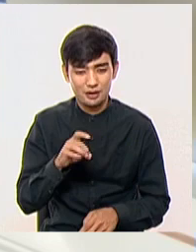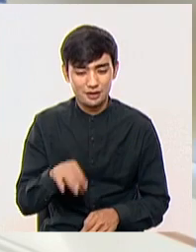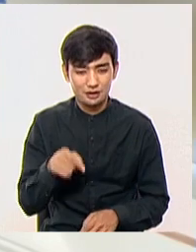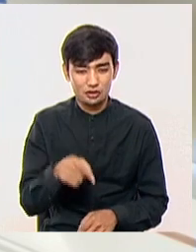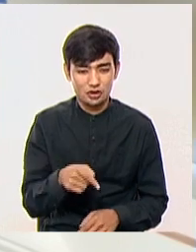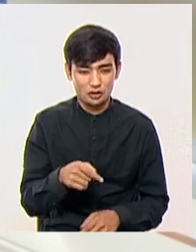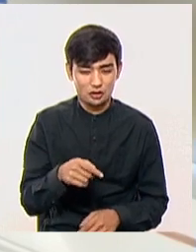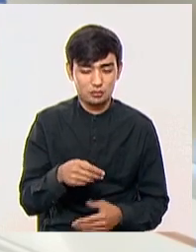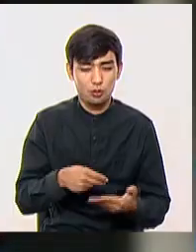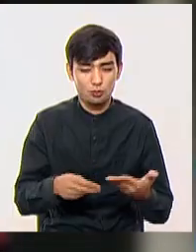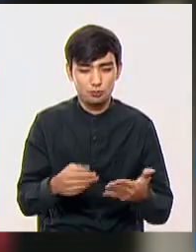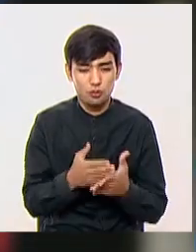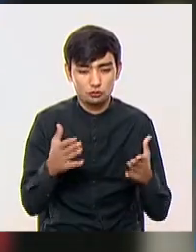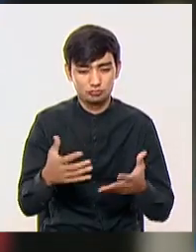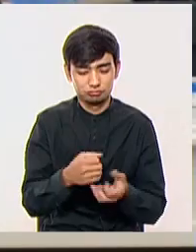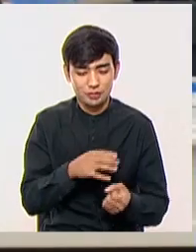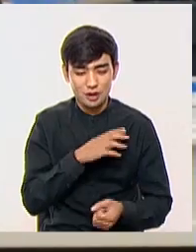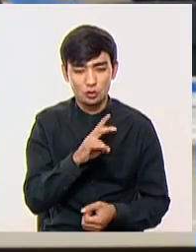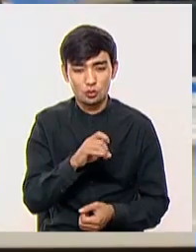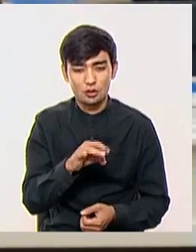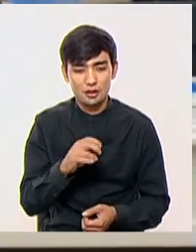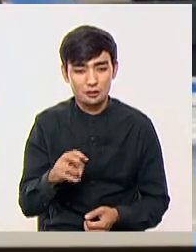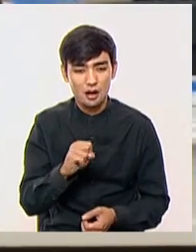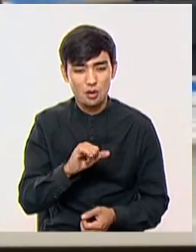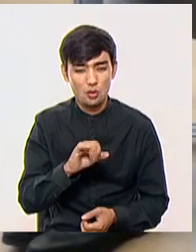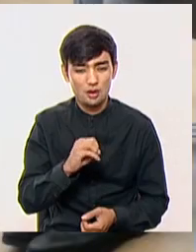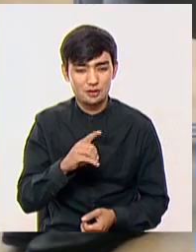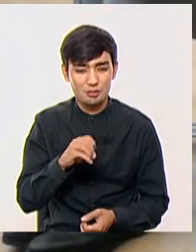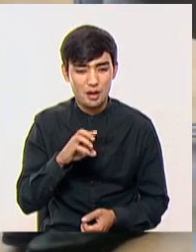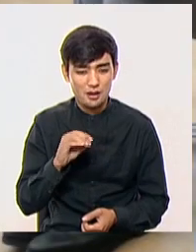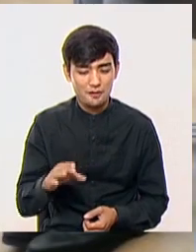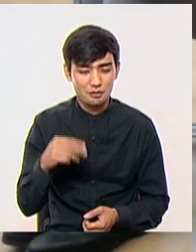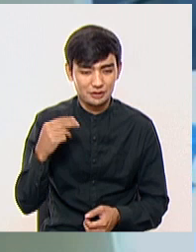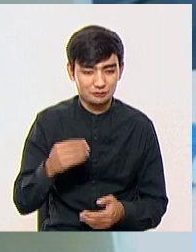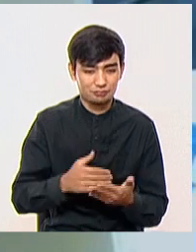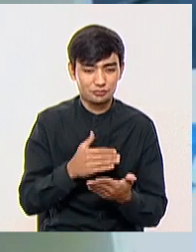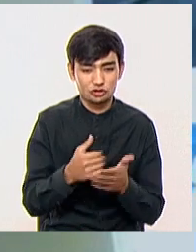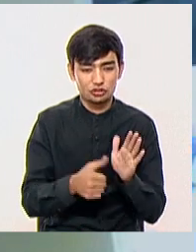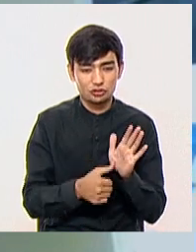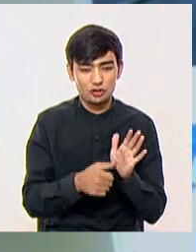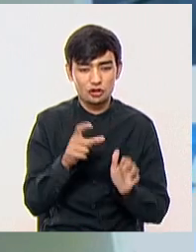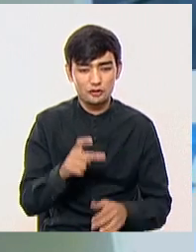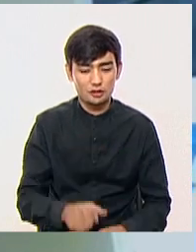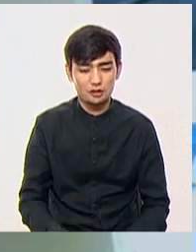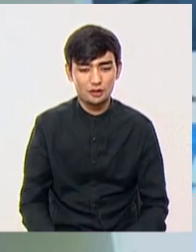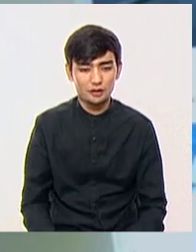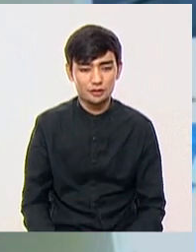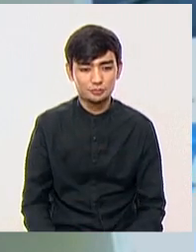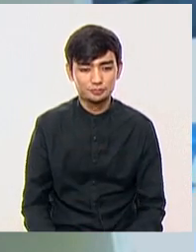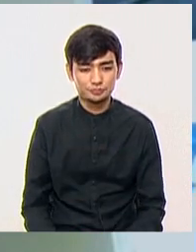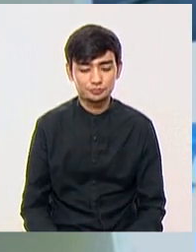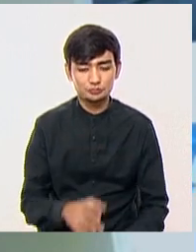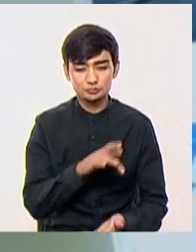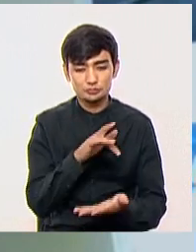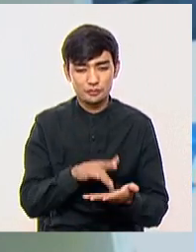подписей больше. Сегодня Нурлан Уизбаев стал 6-м зарегистрированным кандидатом в президенты. Центральная избирательная комиссия